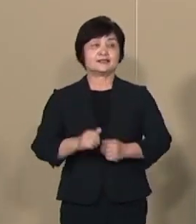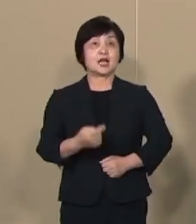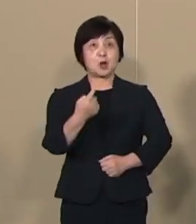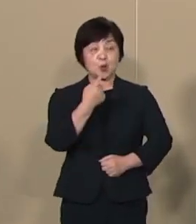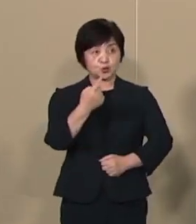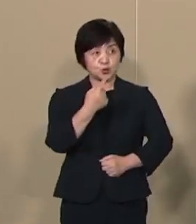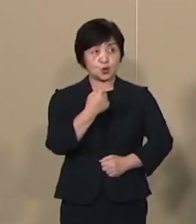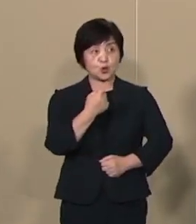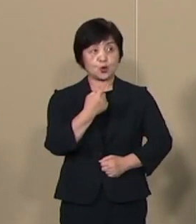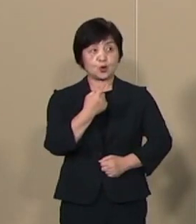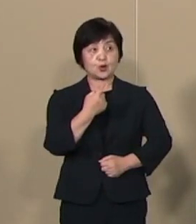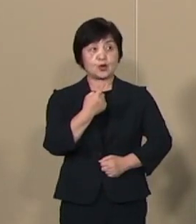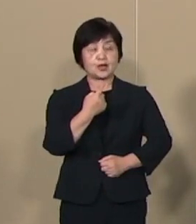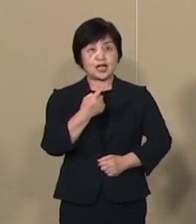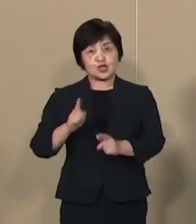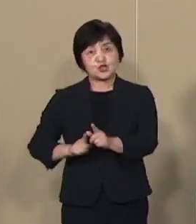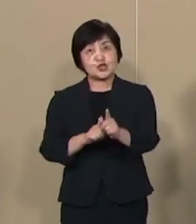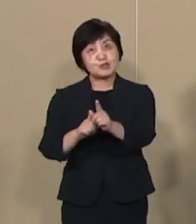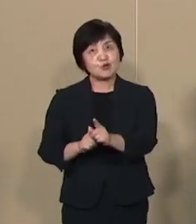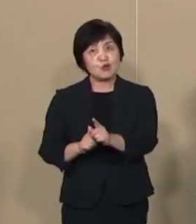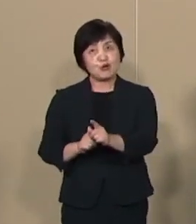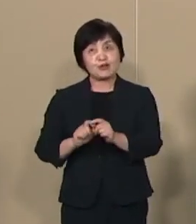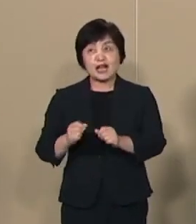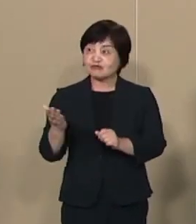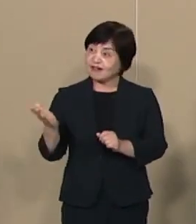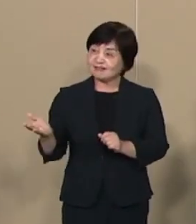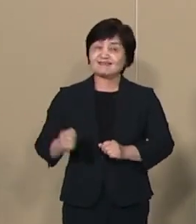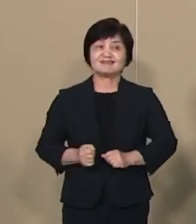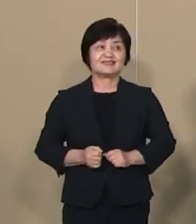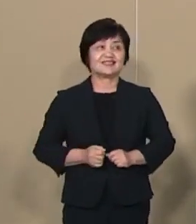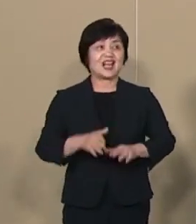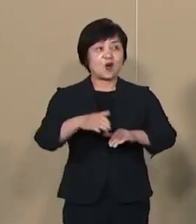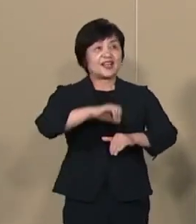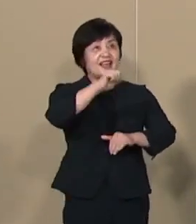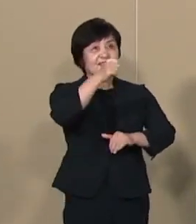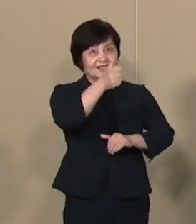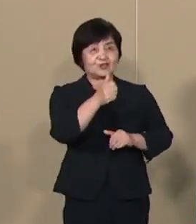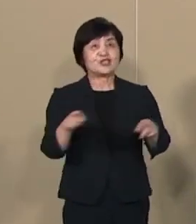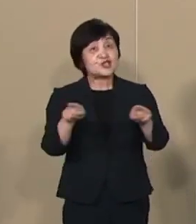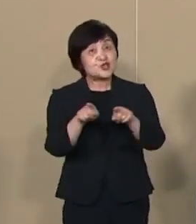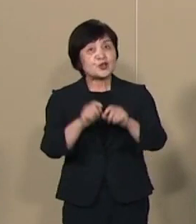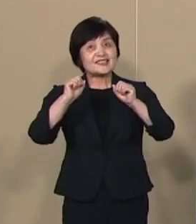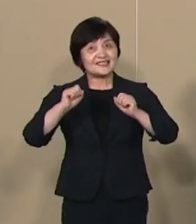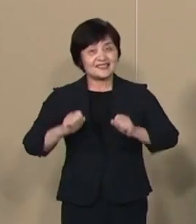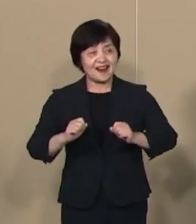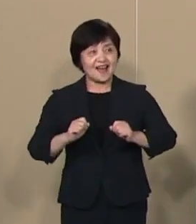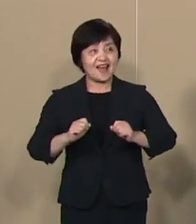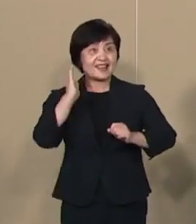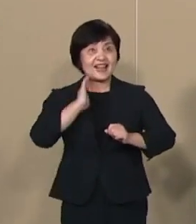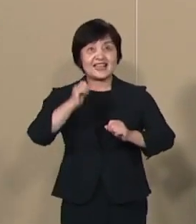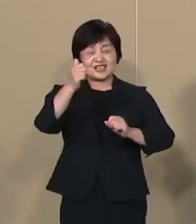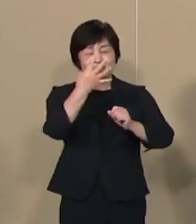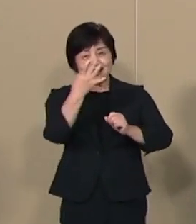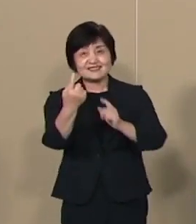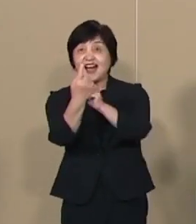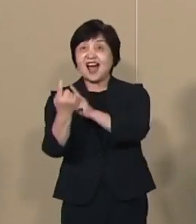の宝なんで僕のなんか付き人みたいなことやんぬんって言ったらやお礼さんにあった方が一緒にいた方が大臣とかといっぱいあるじゃないです